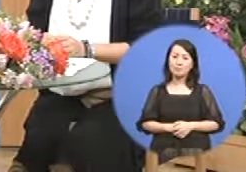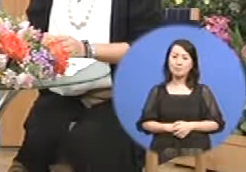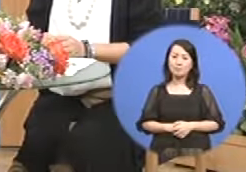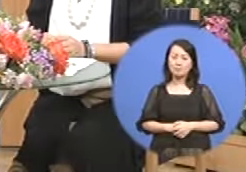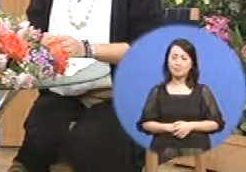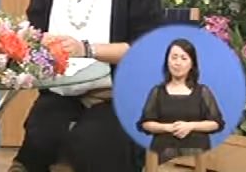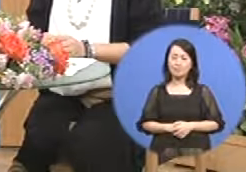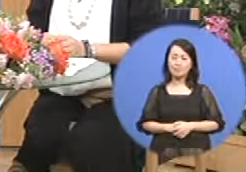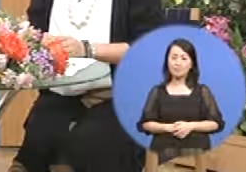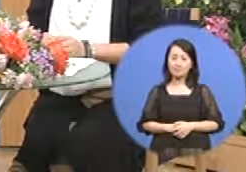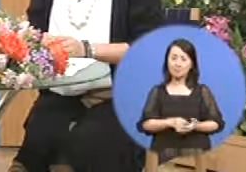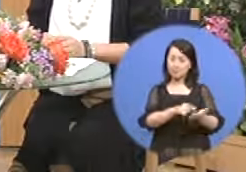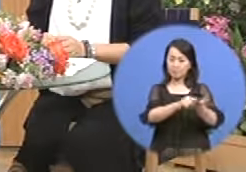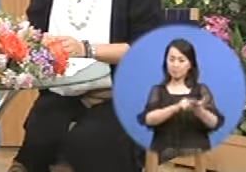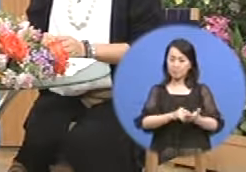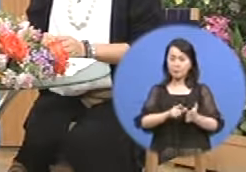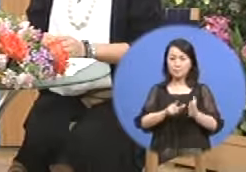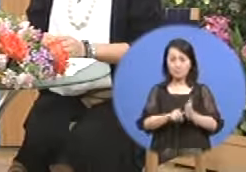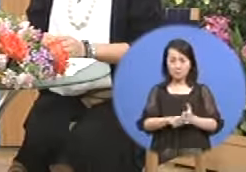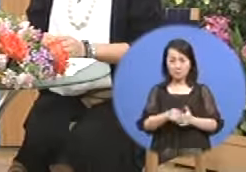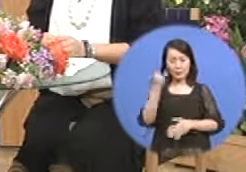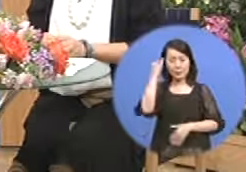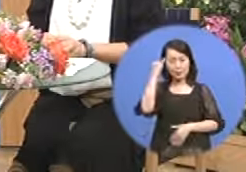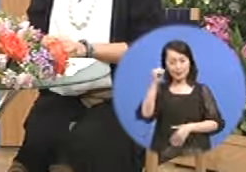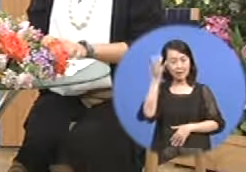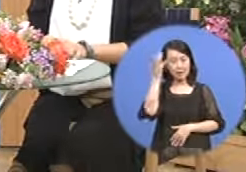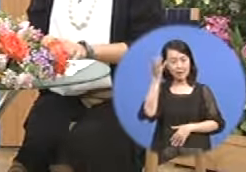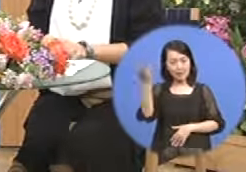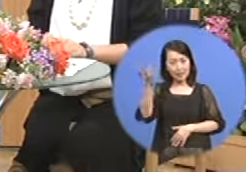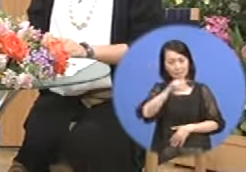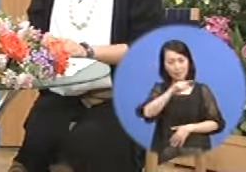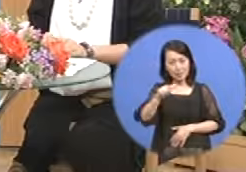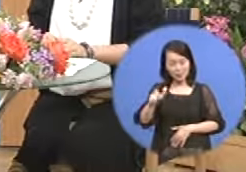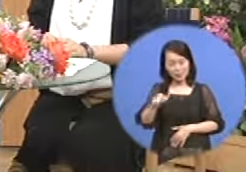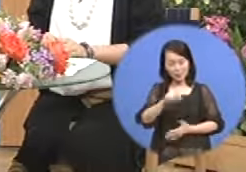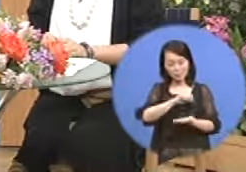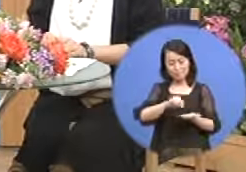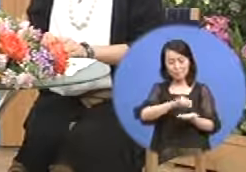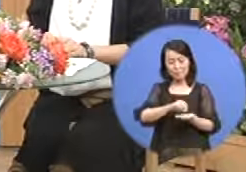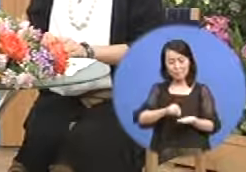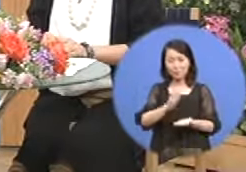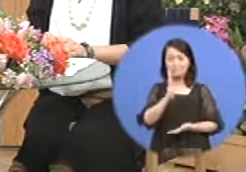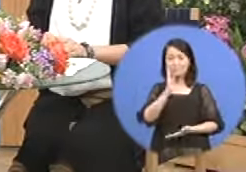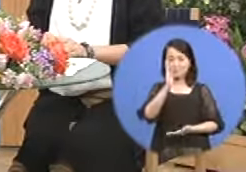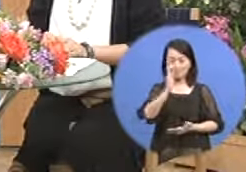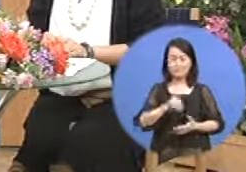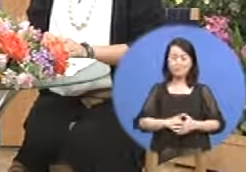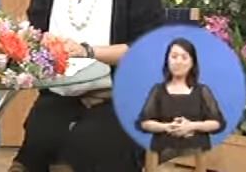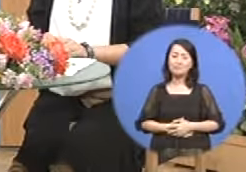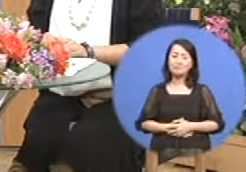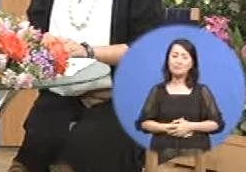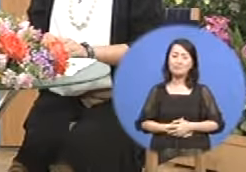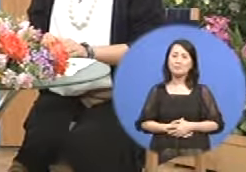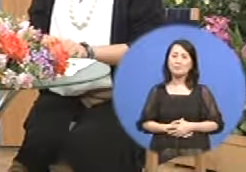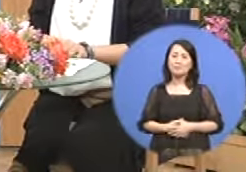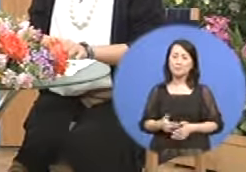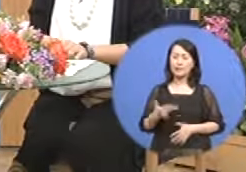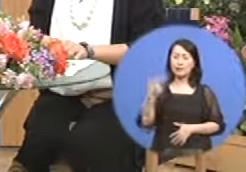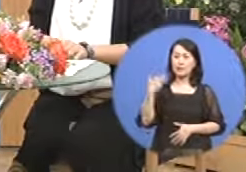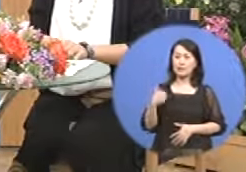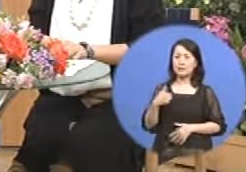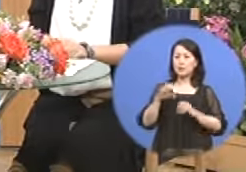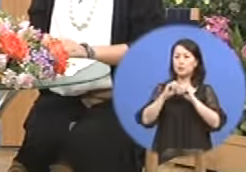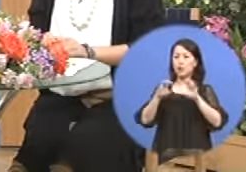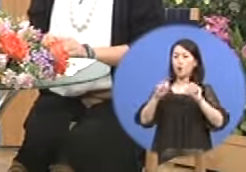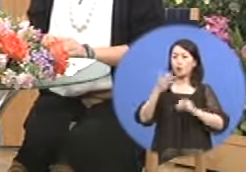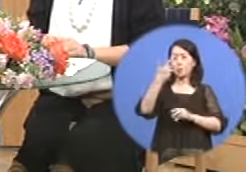プレゼントの応募の際も番組へのご意見ご感想など一言メッセージをお願いします。では8月7日放送分の